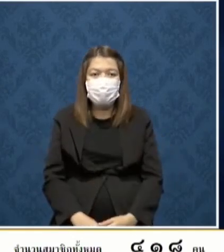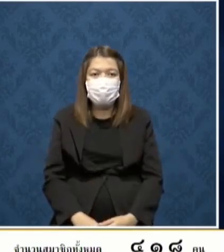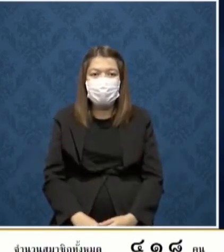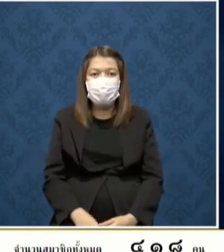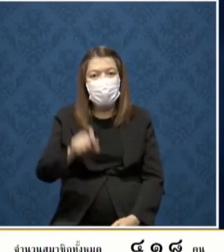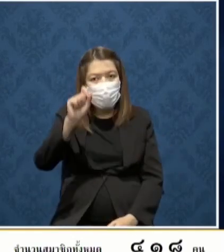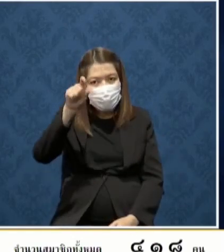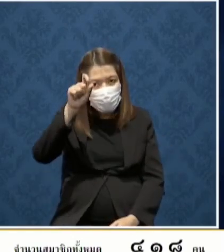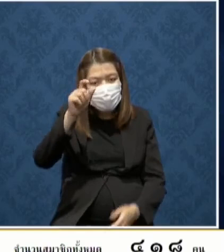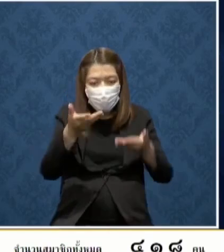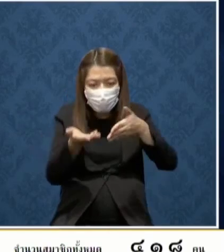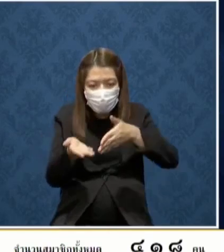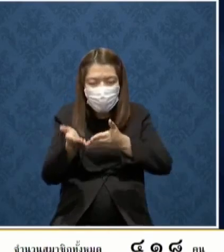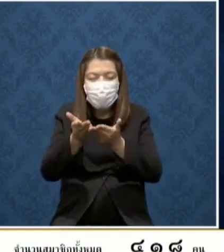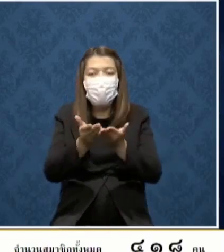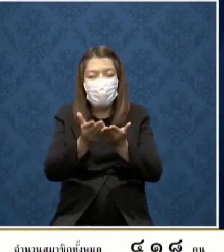เหตุฉกเฉิน